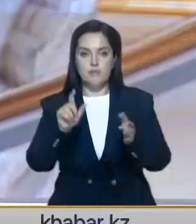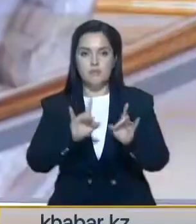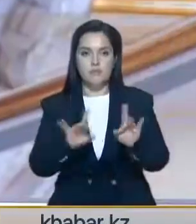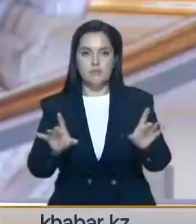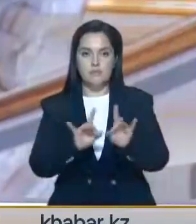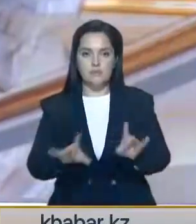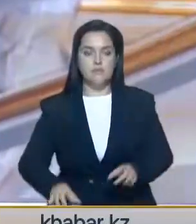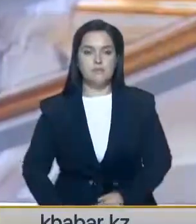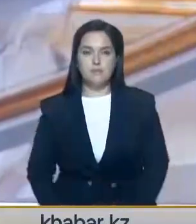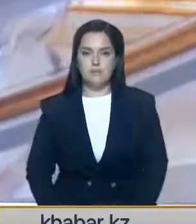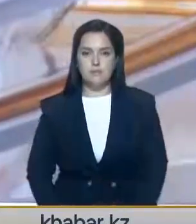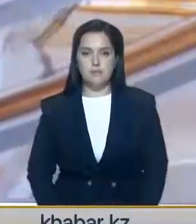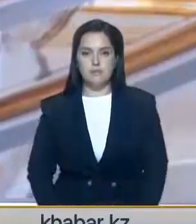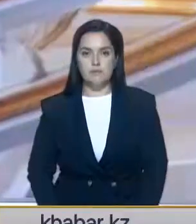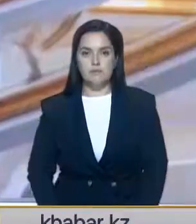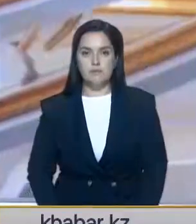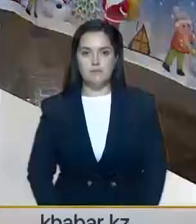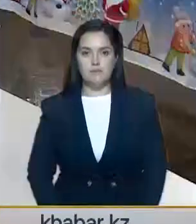Анастасия Сулейманова.